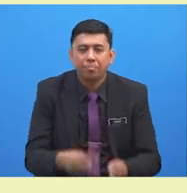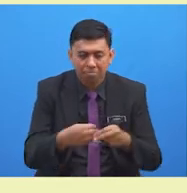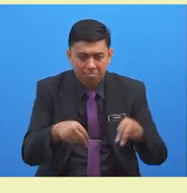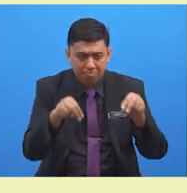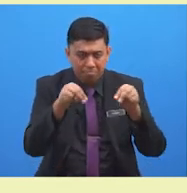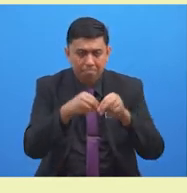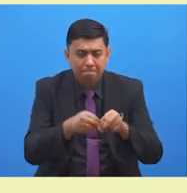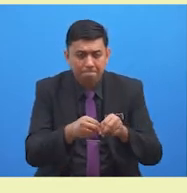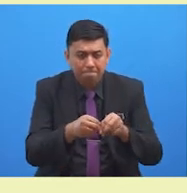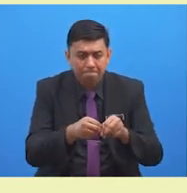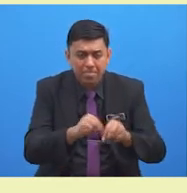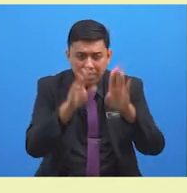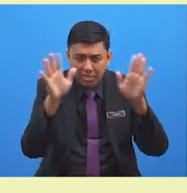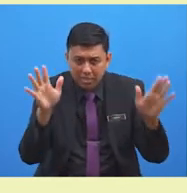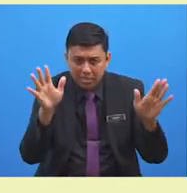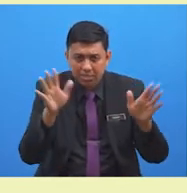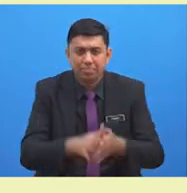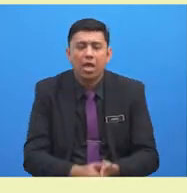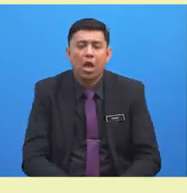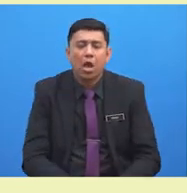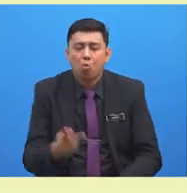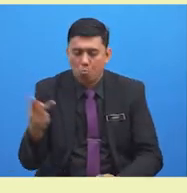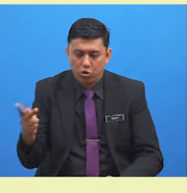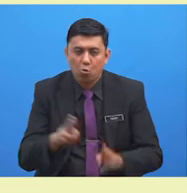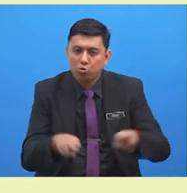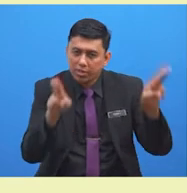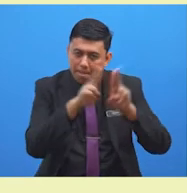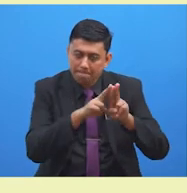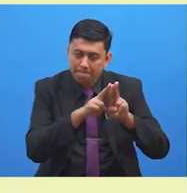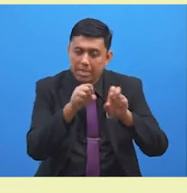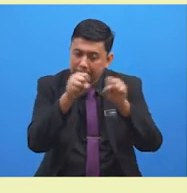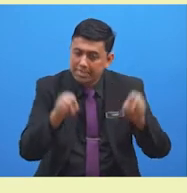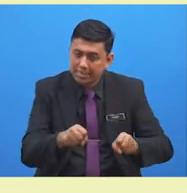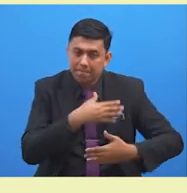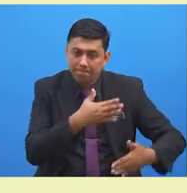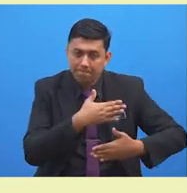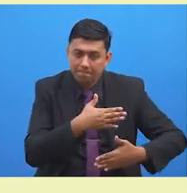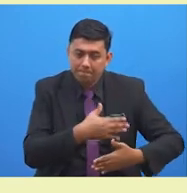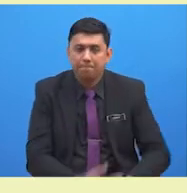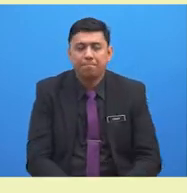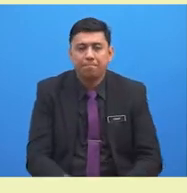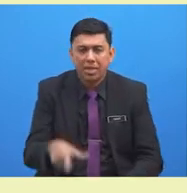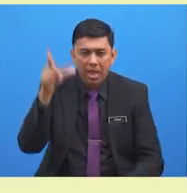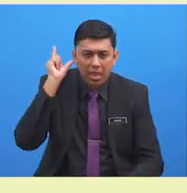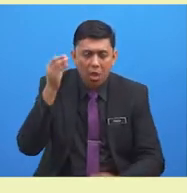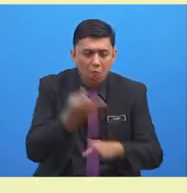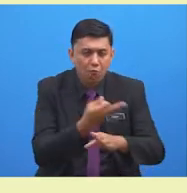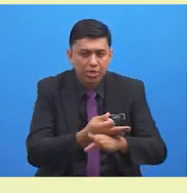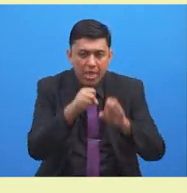sistem respiratory. Ketiga, kita memerihalkan proses inspirasi dan